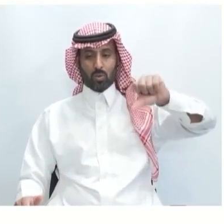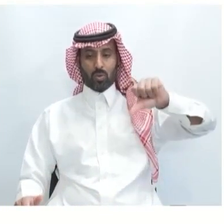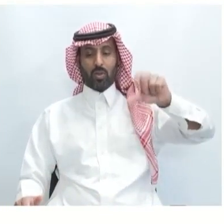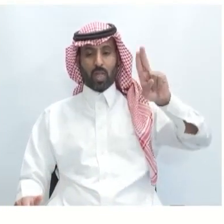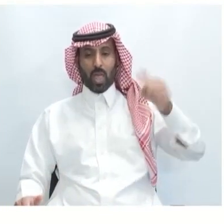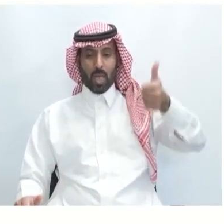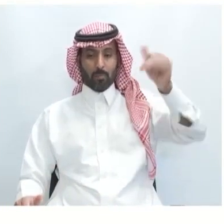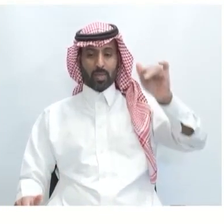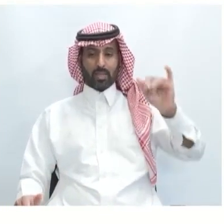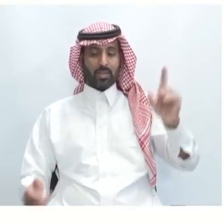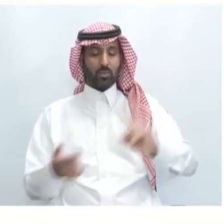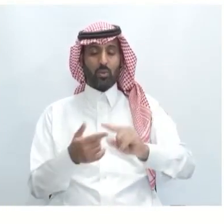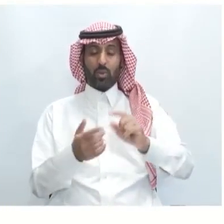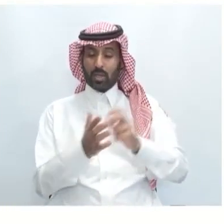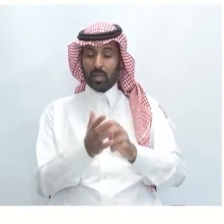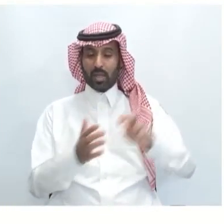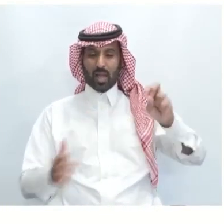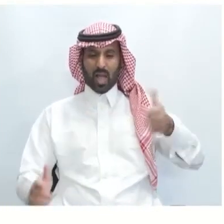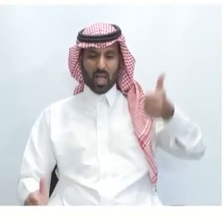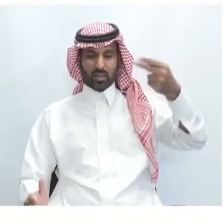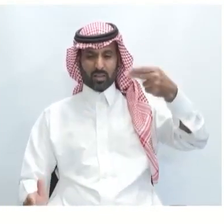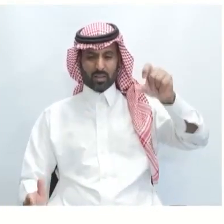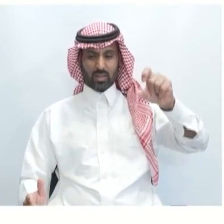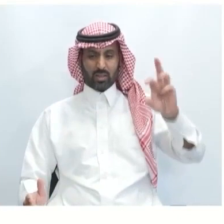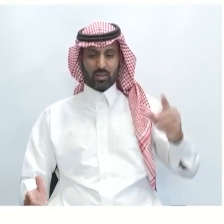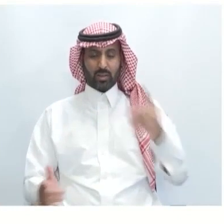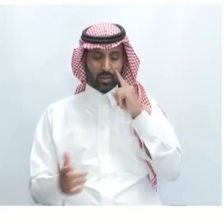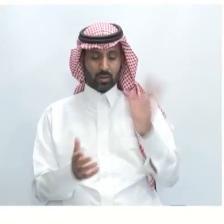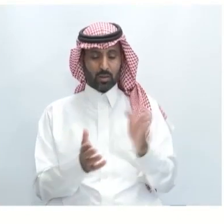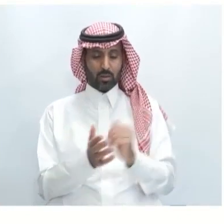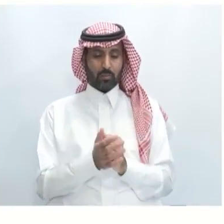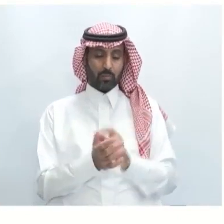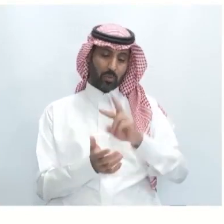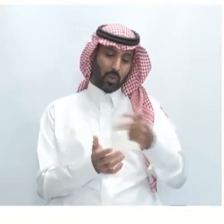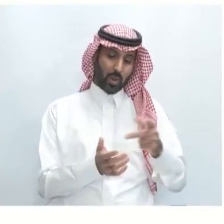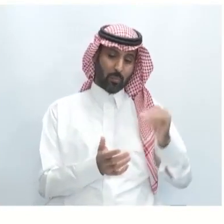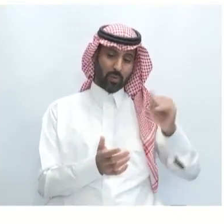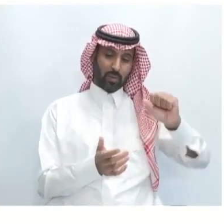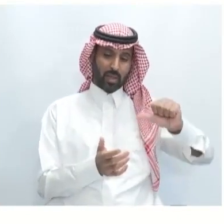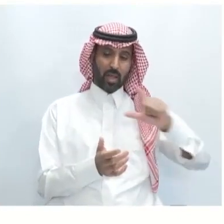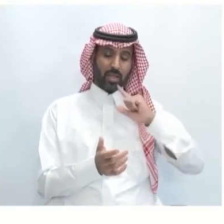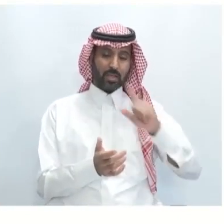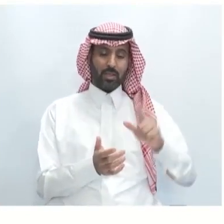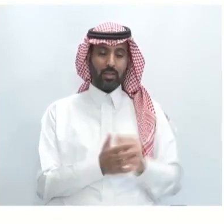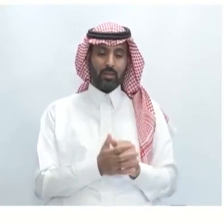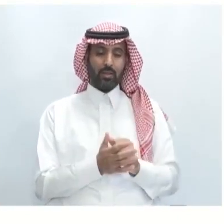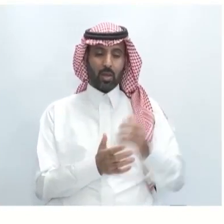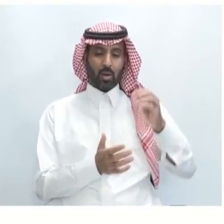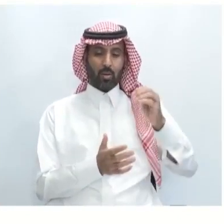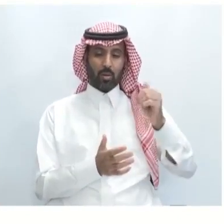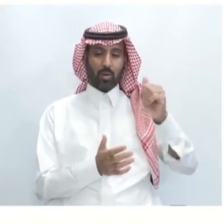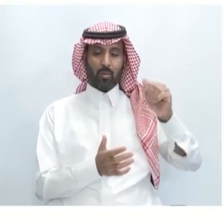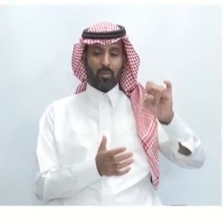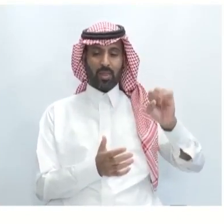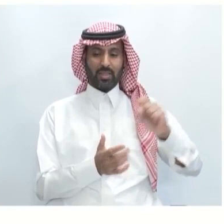لدينا قاعدي اذا قاعدي اذا بالنسبه لحمض الكلت ميك هنا ايضا حمض اخر وهو حمض الاسبارتيك وهو ايضا حمضي لماذا